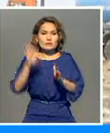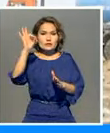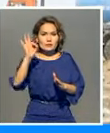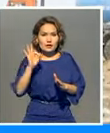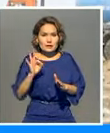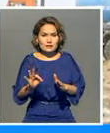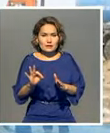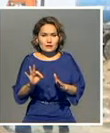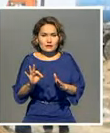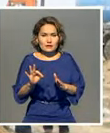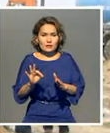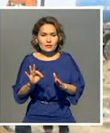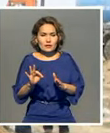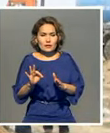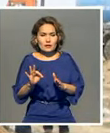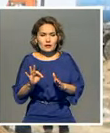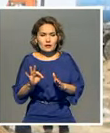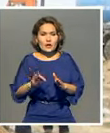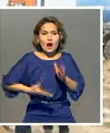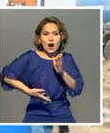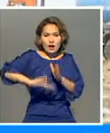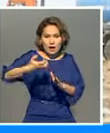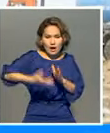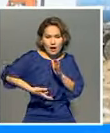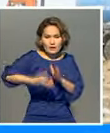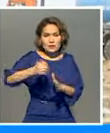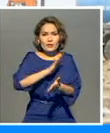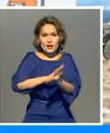70%-ын қолға алып, жаңадан қазып,